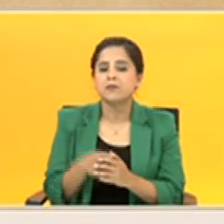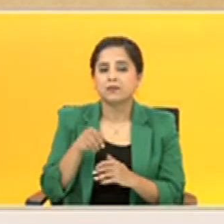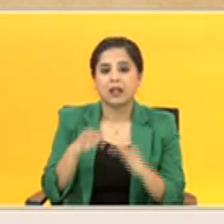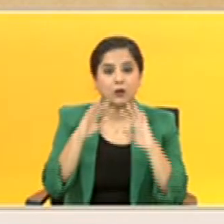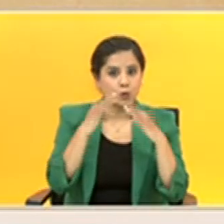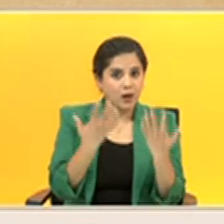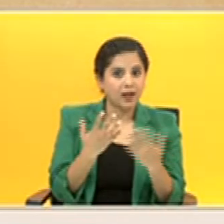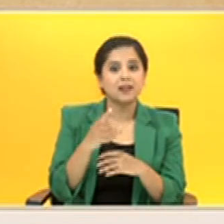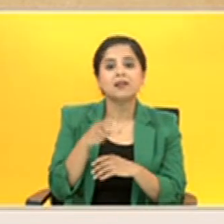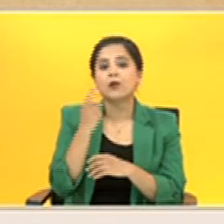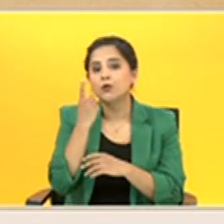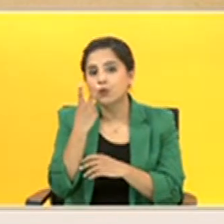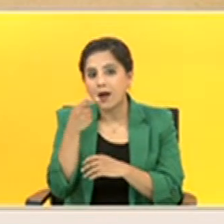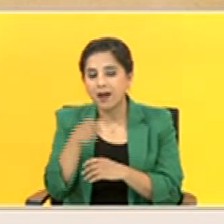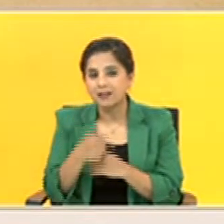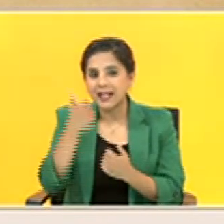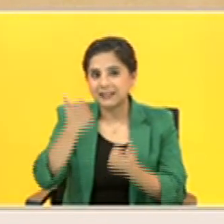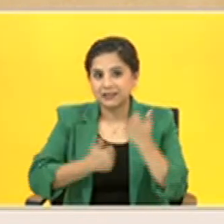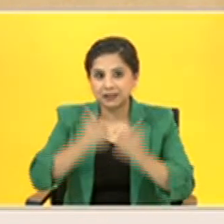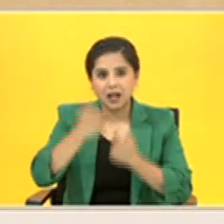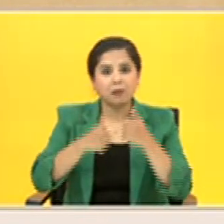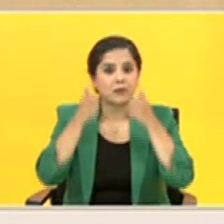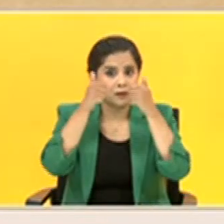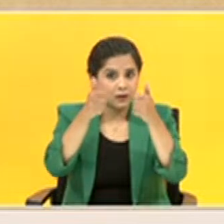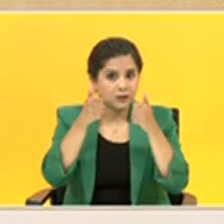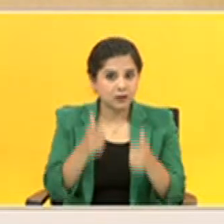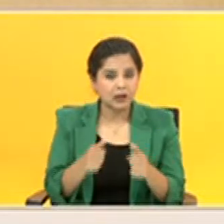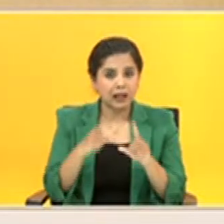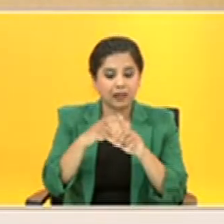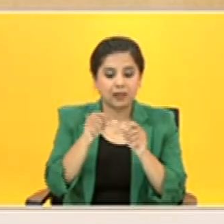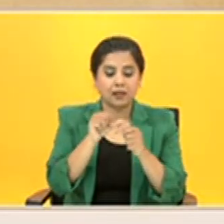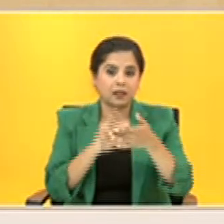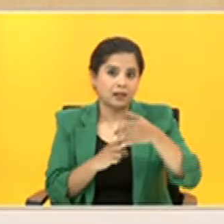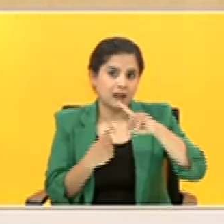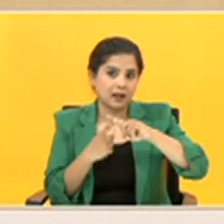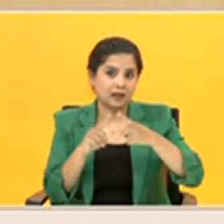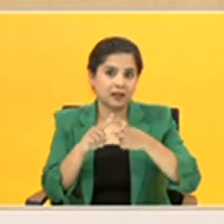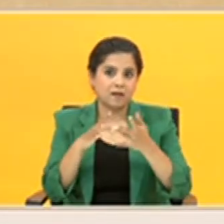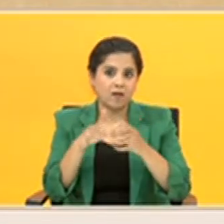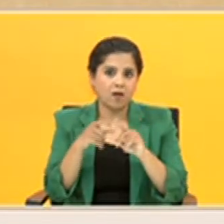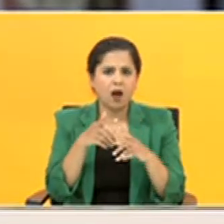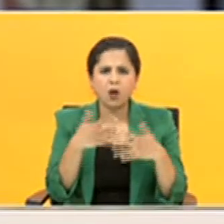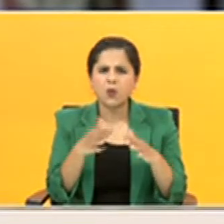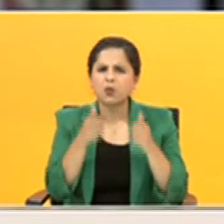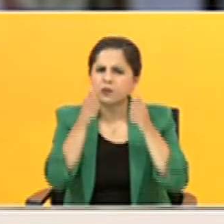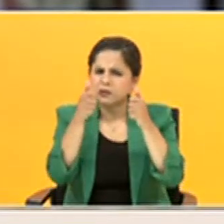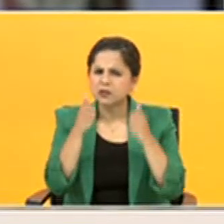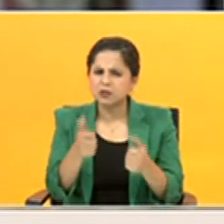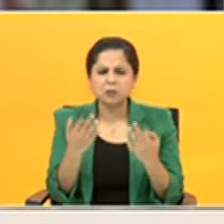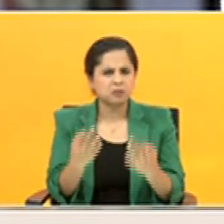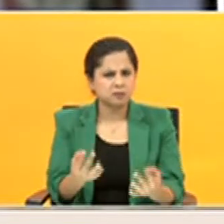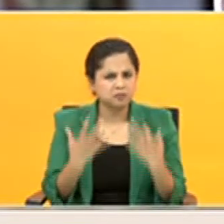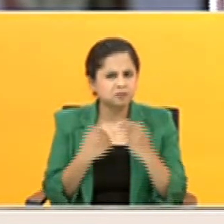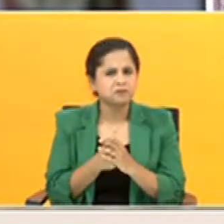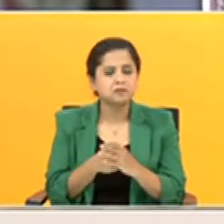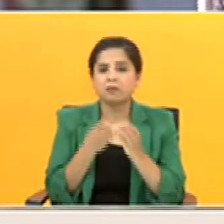10वीं और 12वीं की परीक्षाओं में दंतेवाड़ा जिले के नतीजे बहुत शानदार रहे हैं।